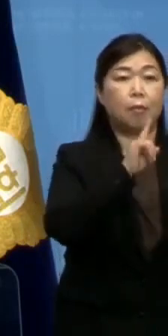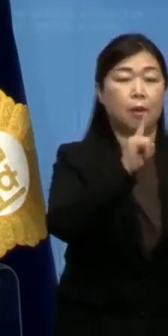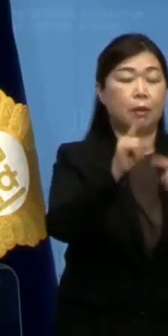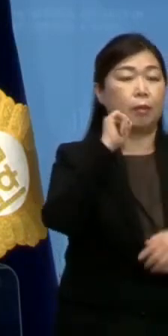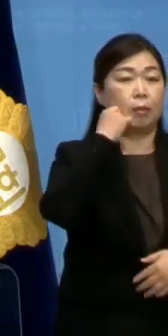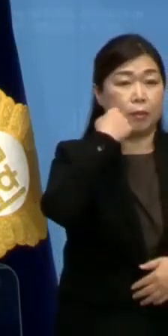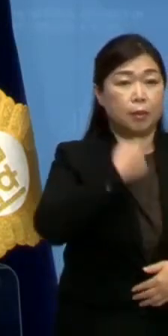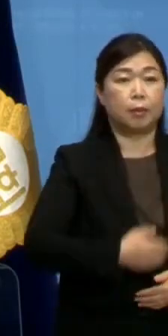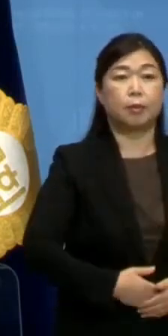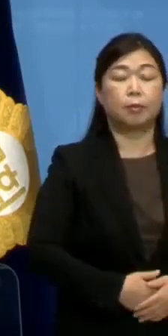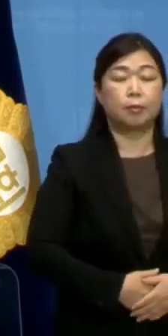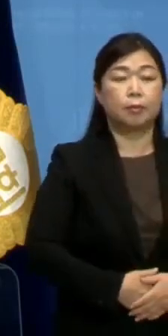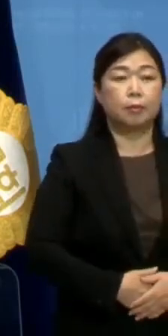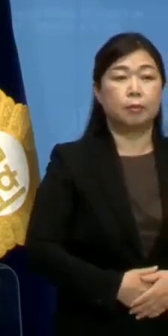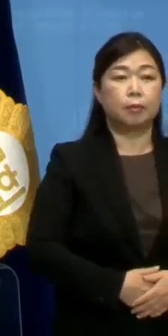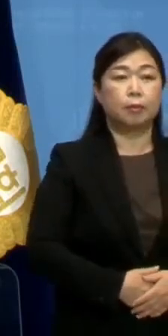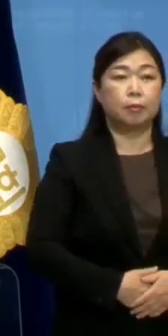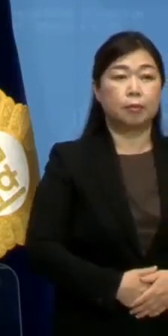없습니다.